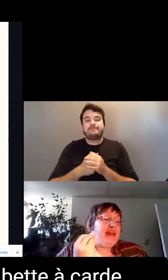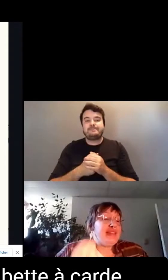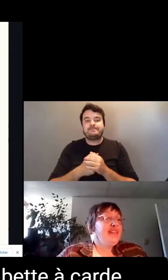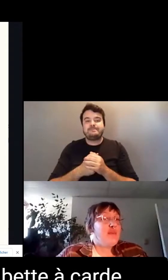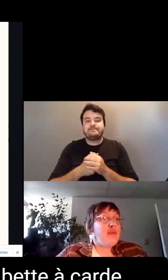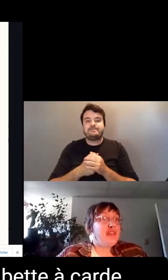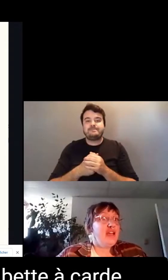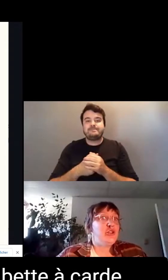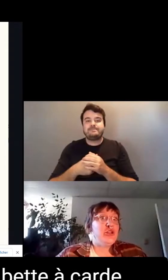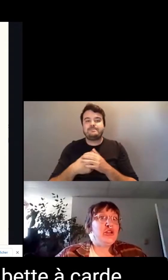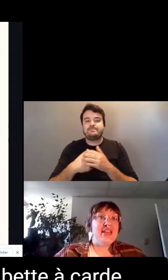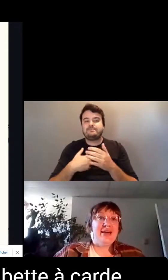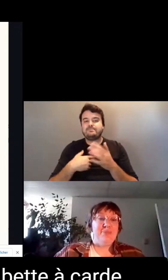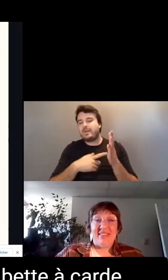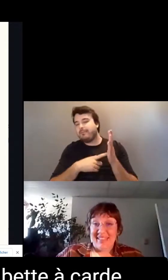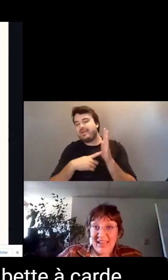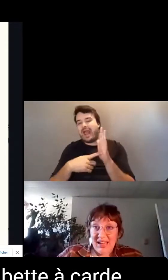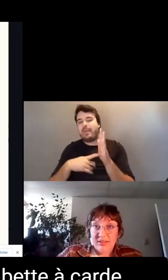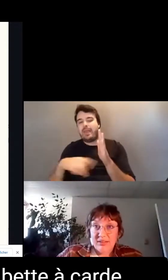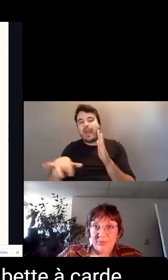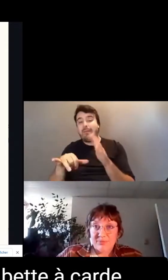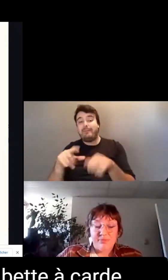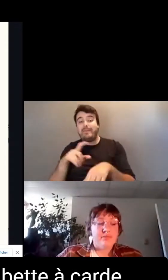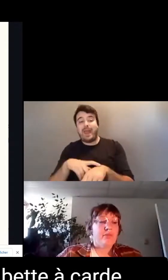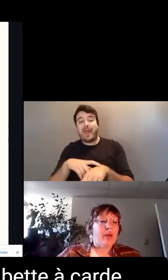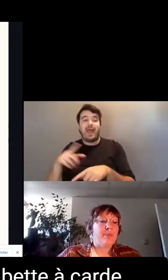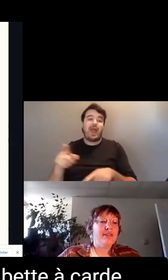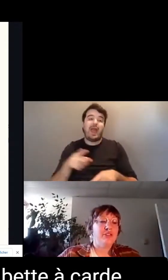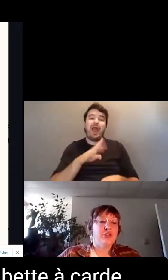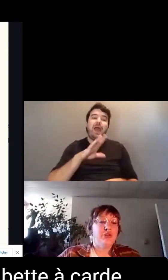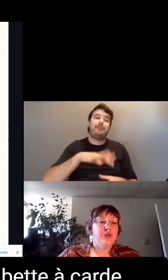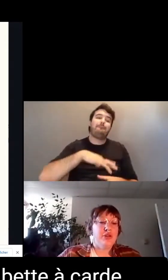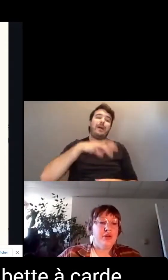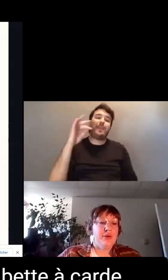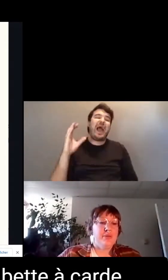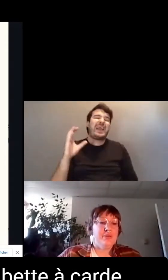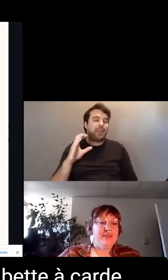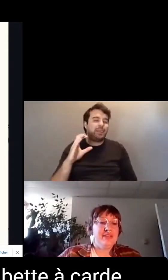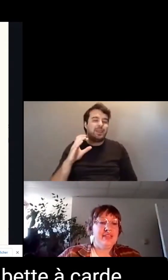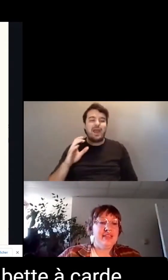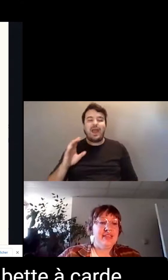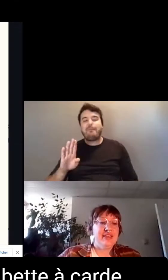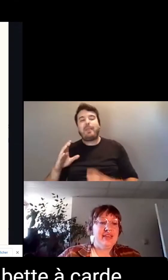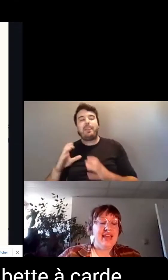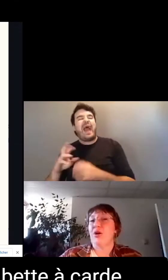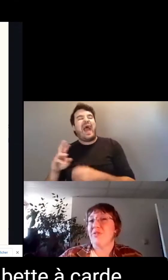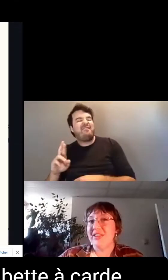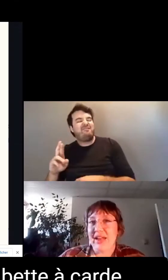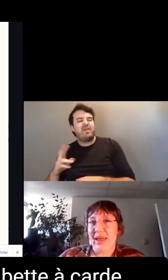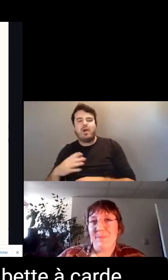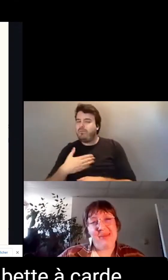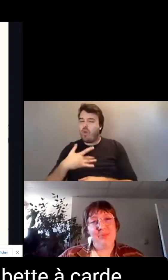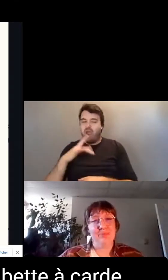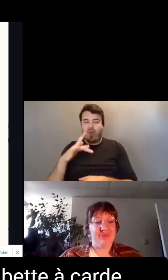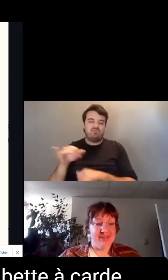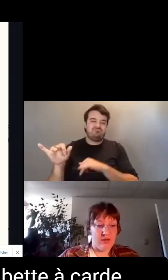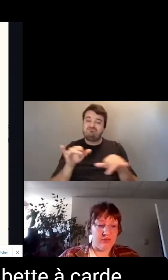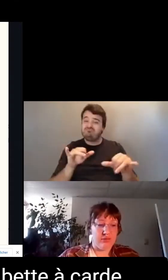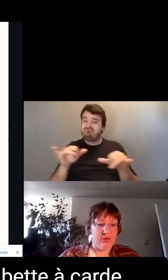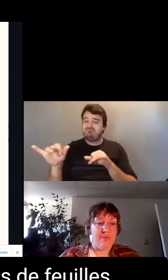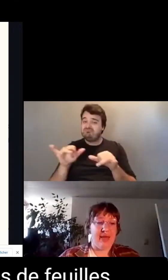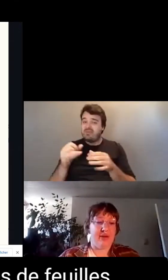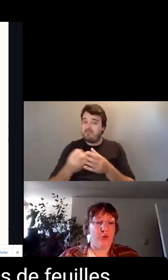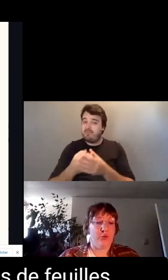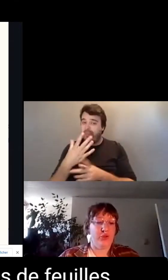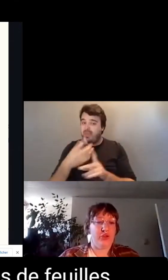On les présente en même temps que la bêta-carde parce que elles proviennent de la même